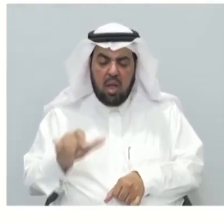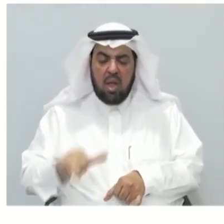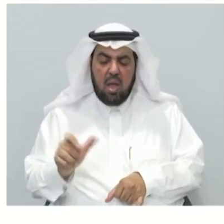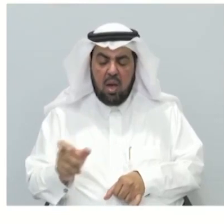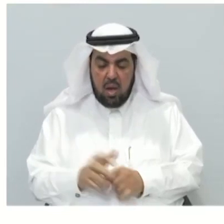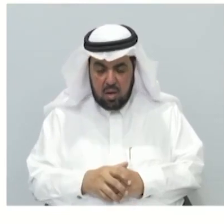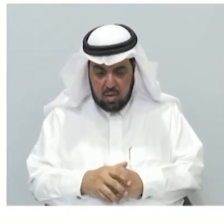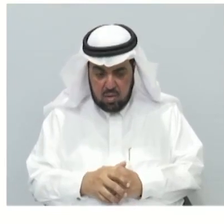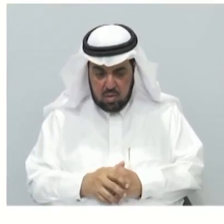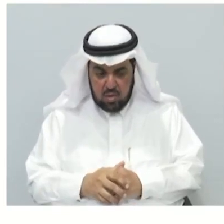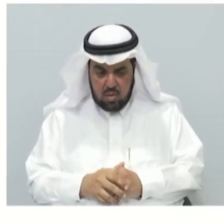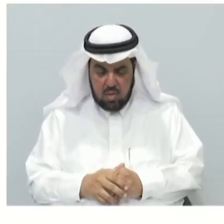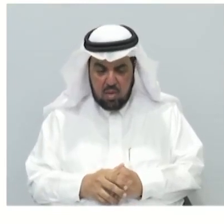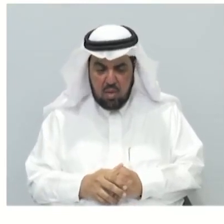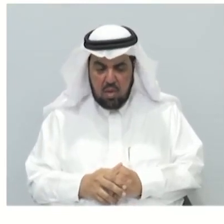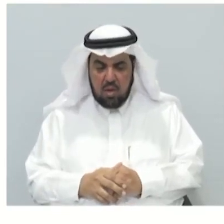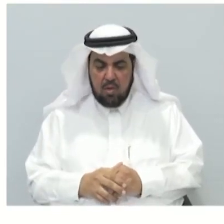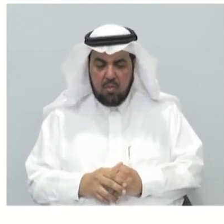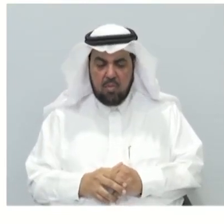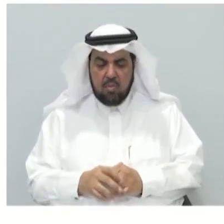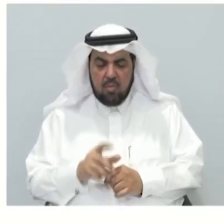طيب اي س دي هذه